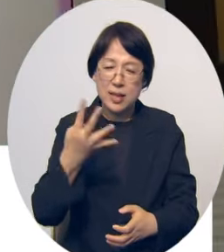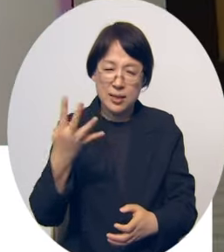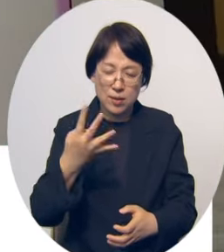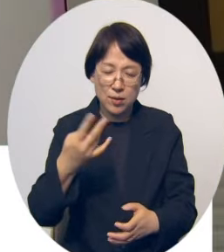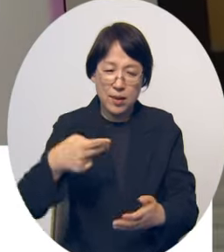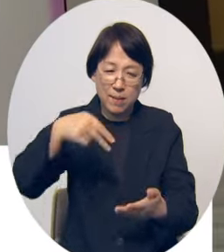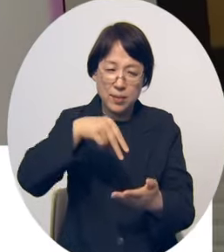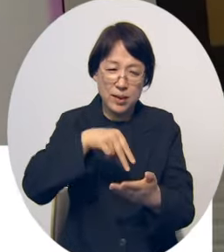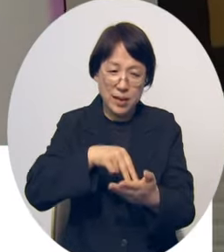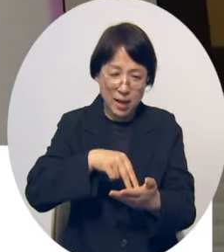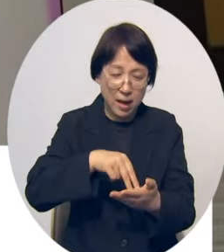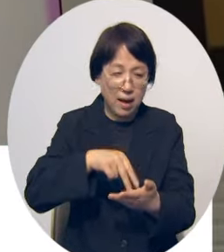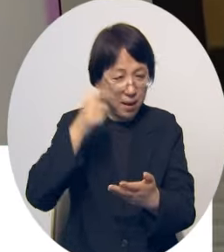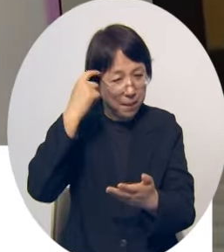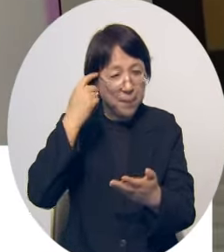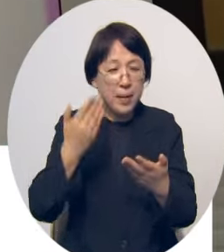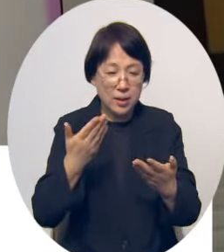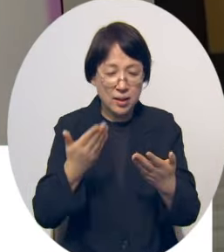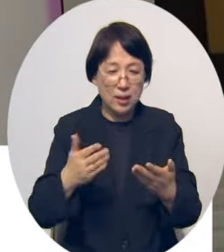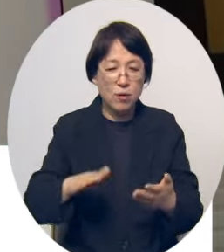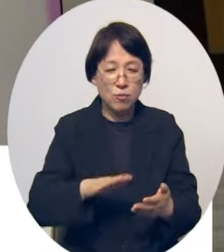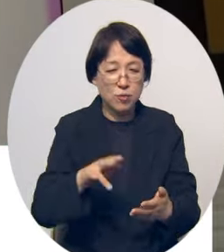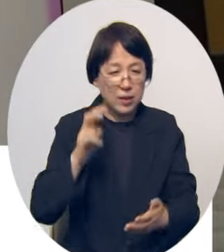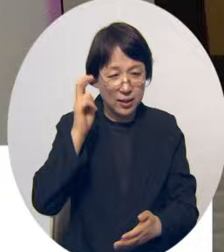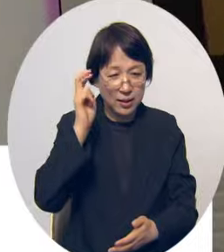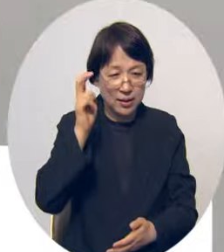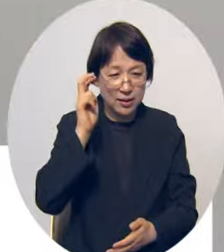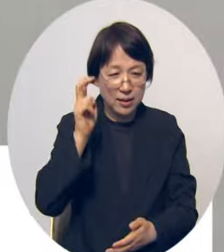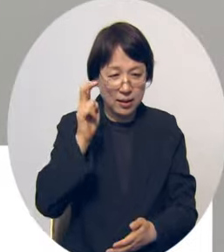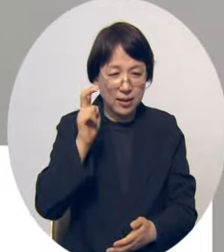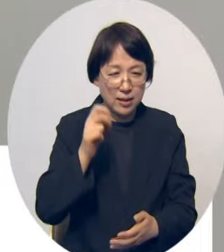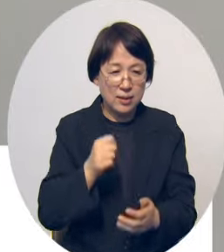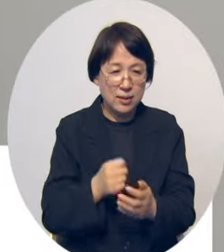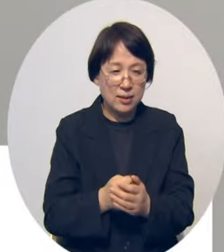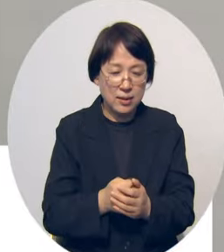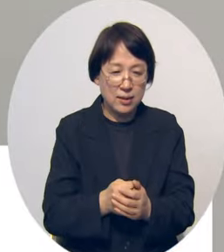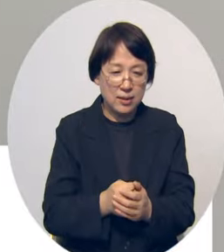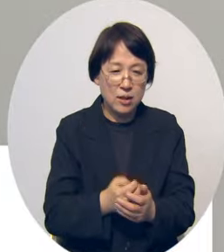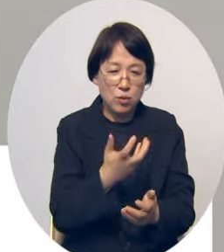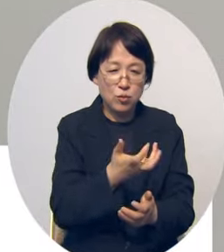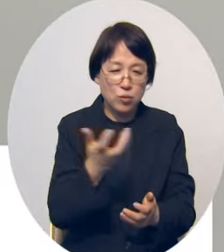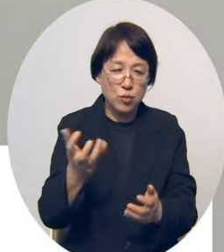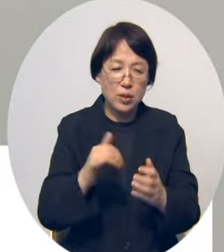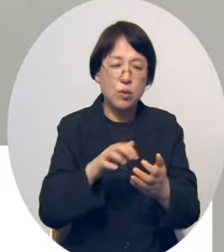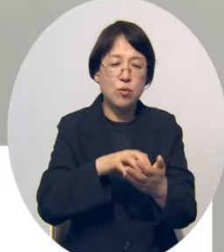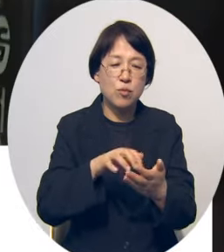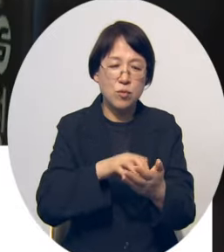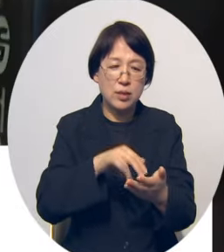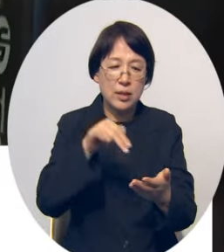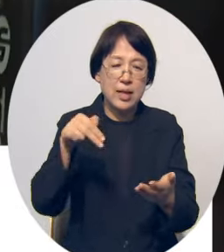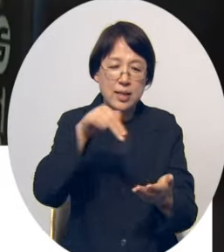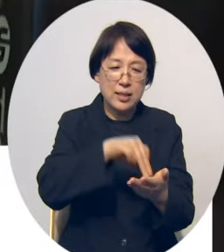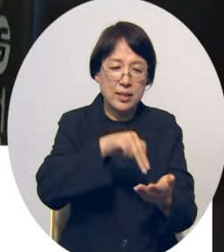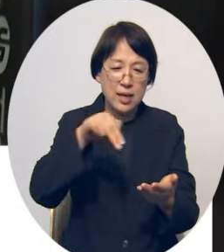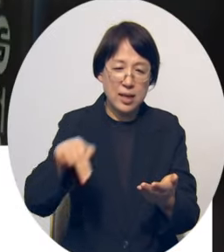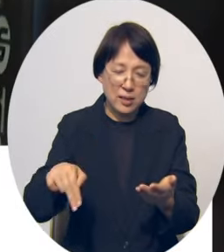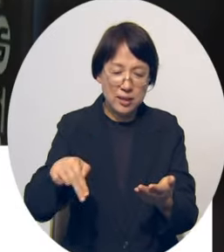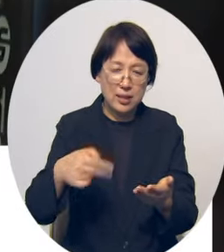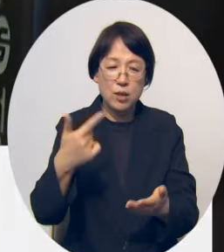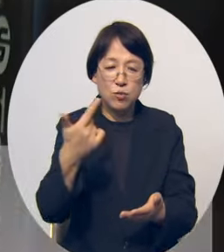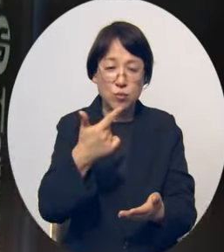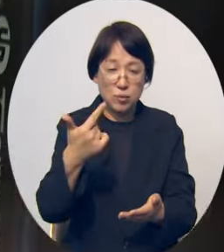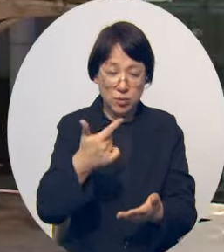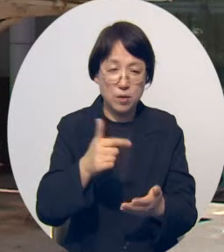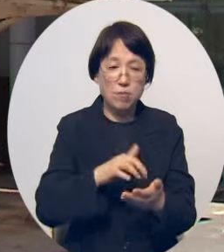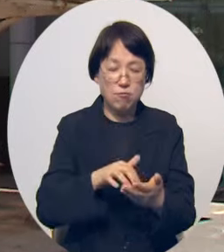이용하시리라 이렇게 판단을 하고 있습니다. 저희가 예상하는 피크의 수송 인원은 승하차 양방향에서 6,000명 정도를 보고